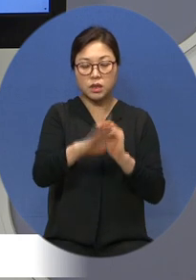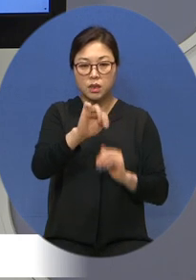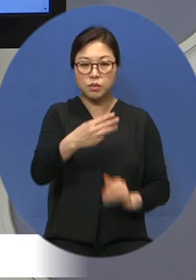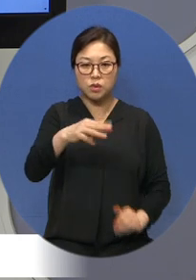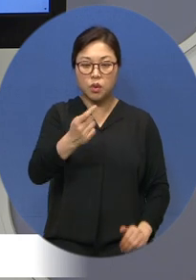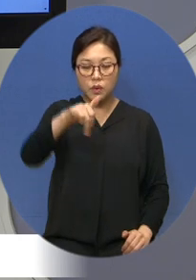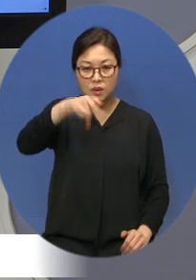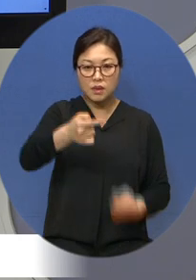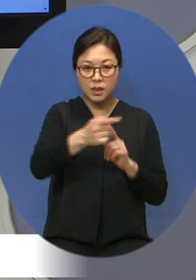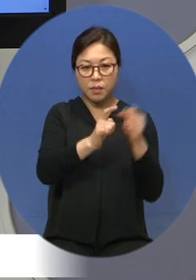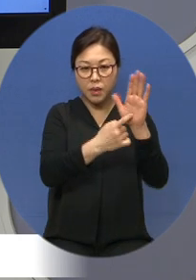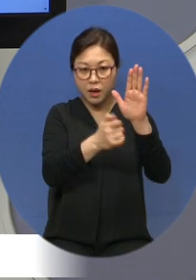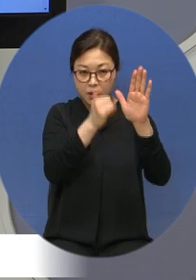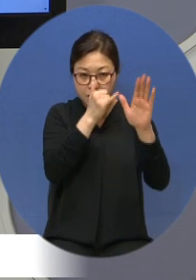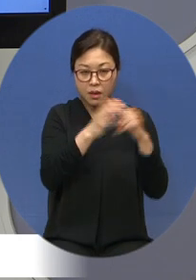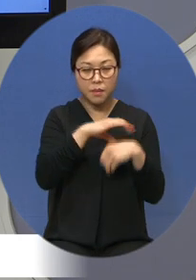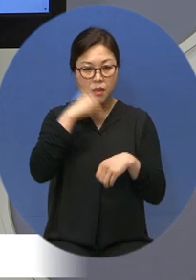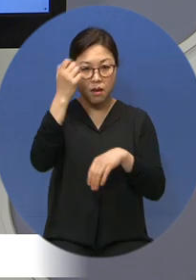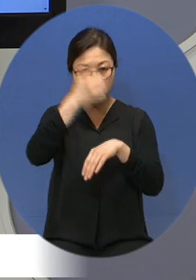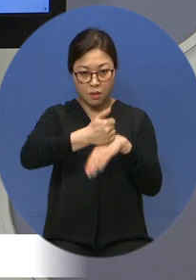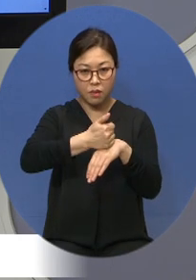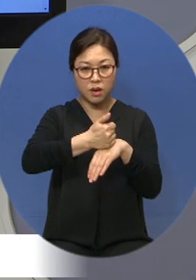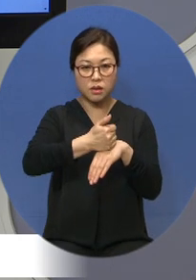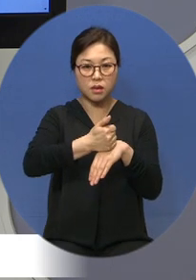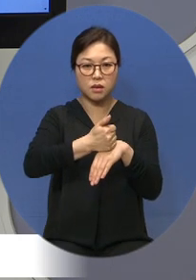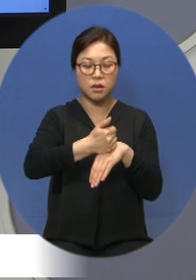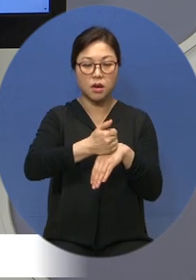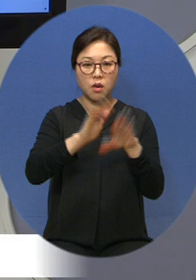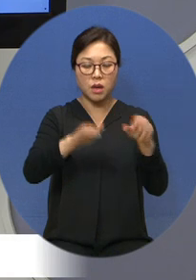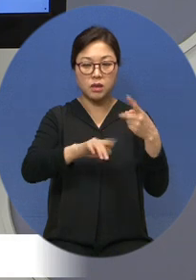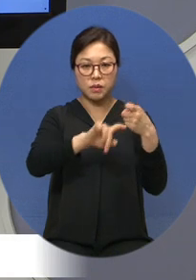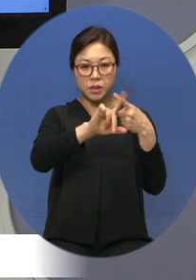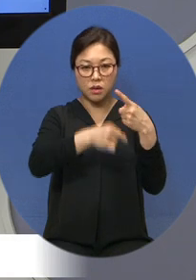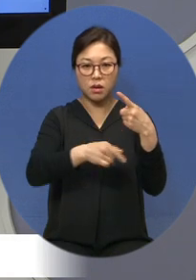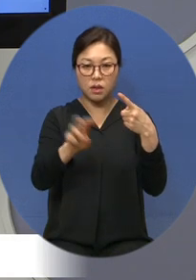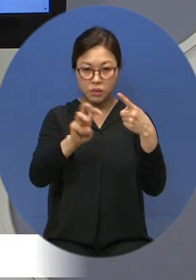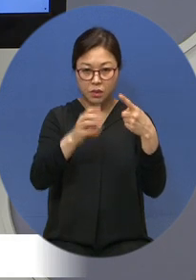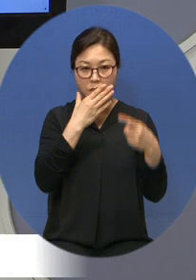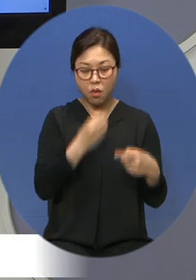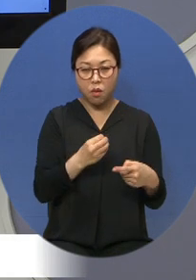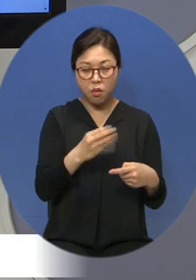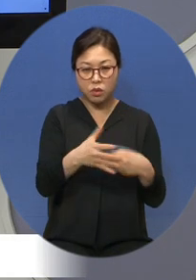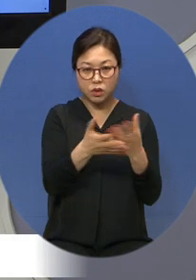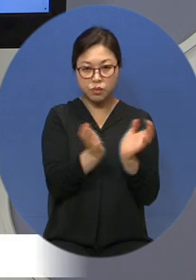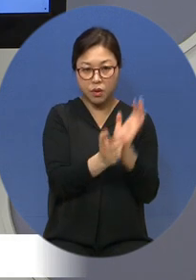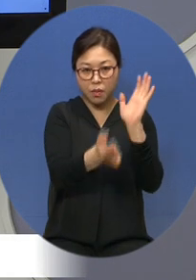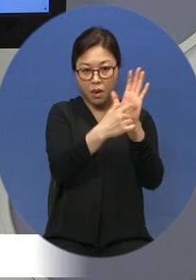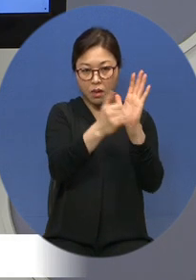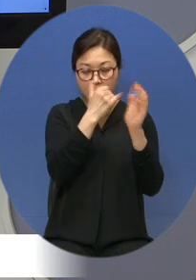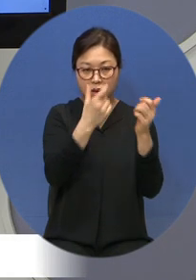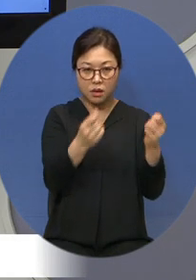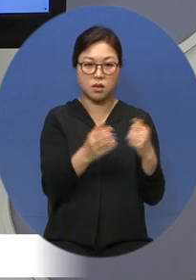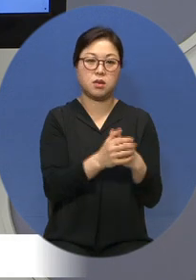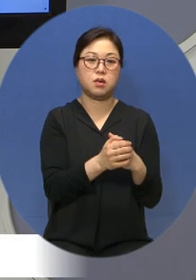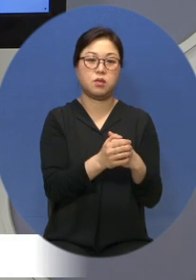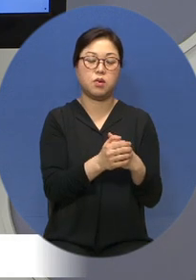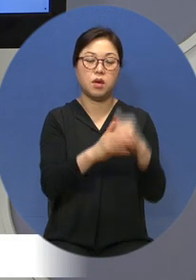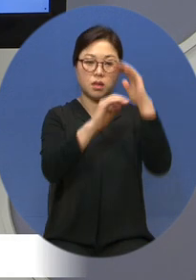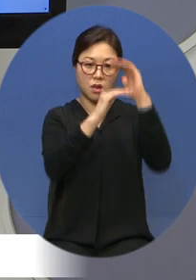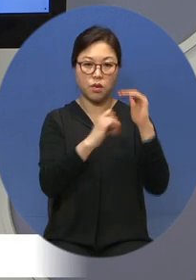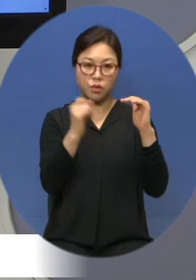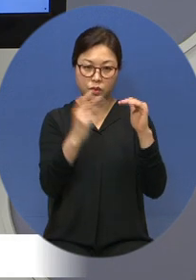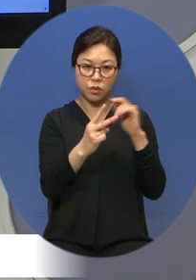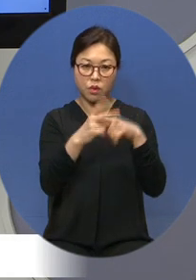당첨 결과는 오는 30일 보건복지부 공식 블로그에 게재할 예정이며 공모 사연과 영상을 담은 카드 뉴스 로